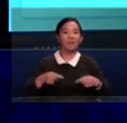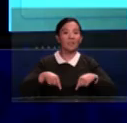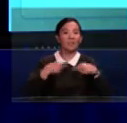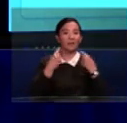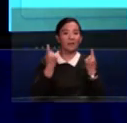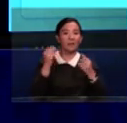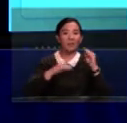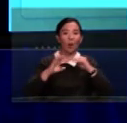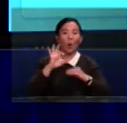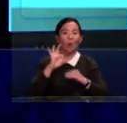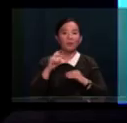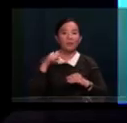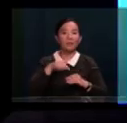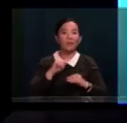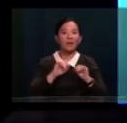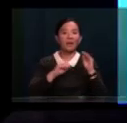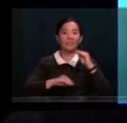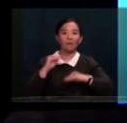от среды раствора.